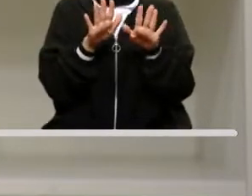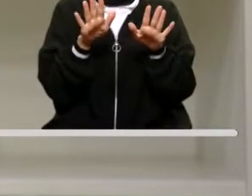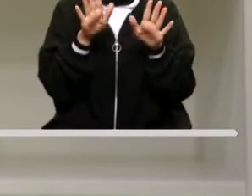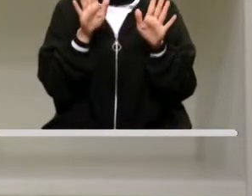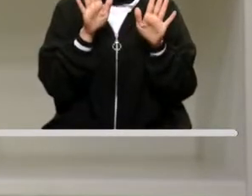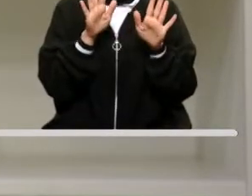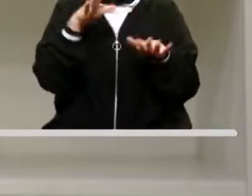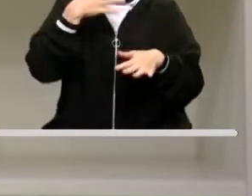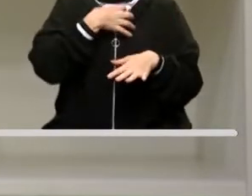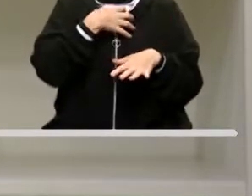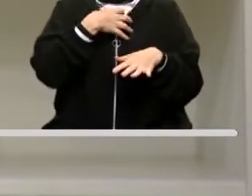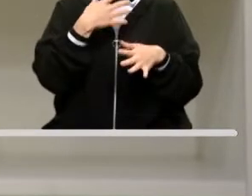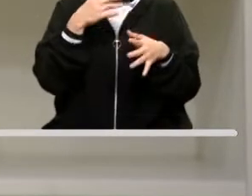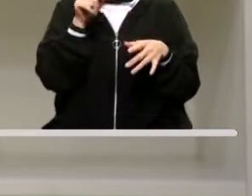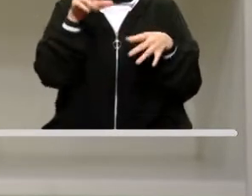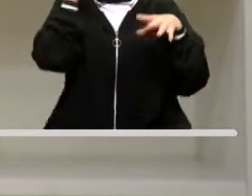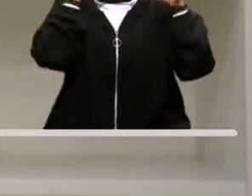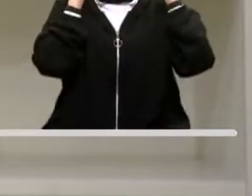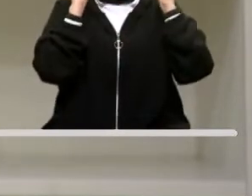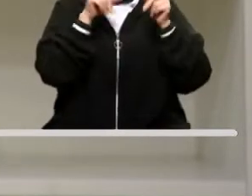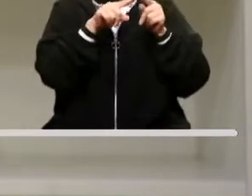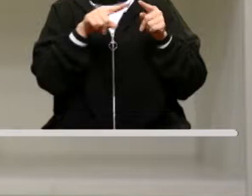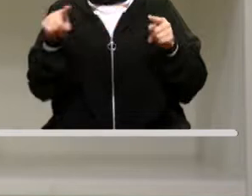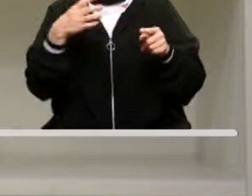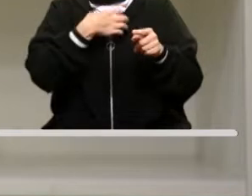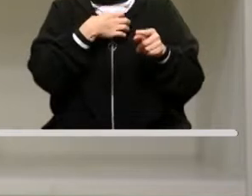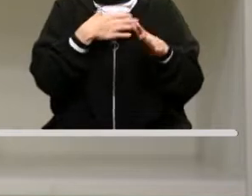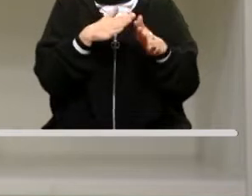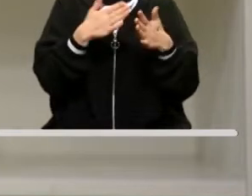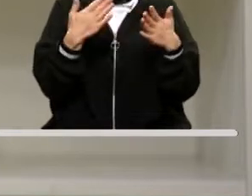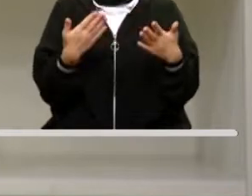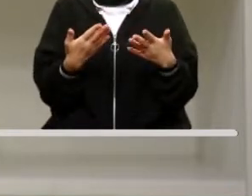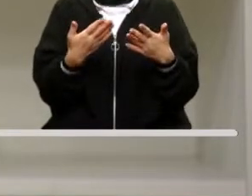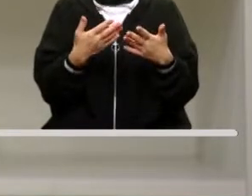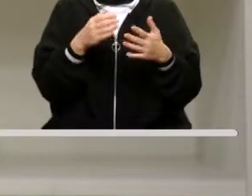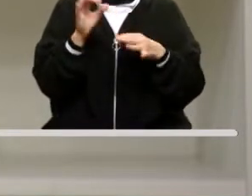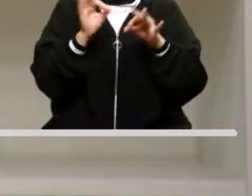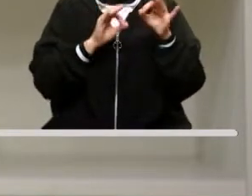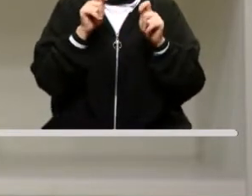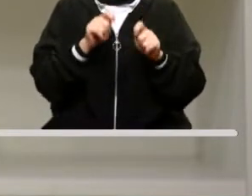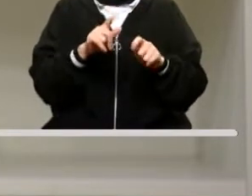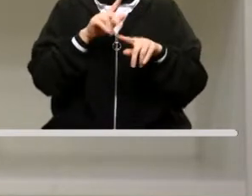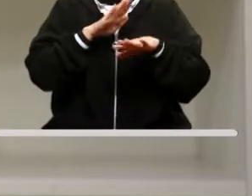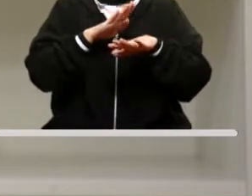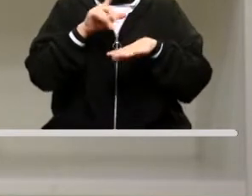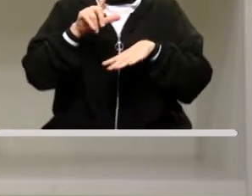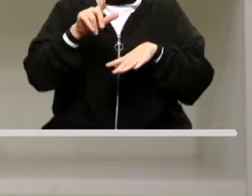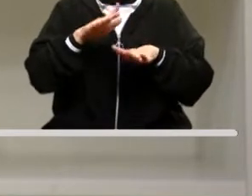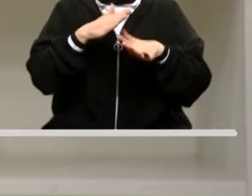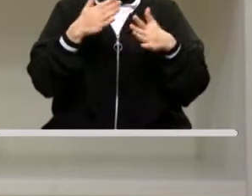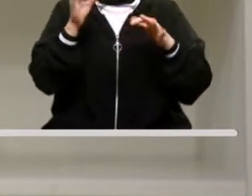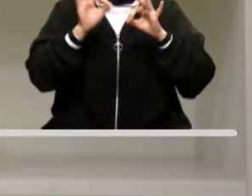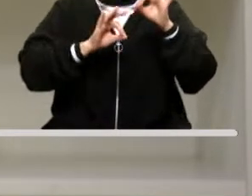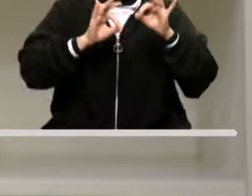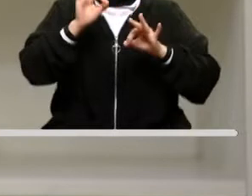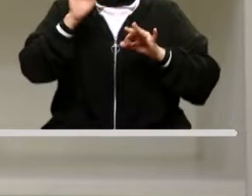hani o öğrenme sürecinde bir manada tırnak içinde kendimizi nasıl terbiye edeceğiz, nasıl kontrol edeceğiz, o sürdürülebilirlikte nasıl kendimizi